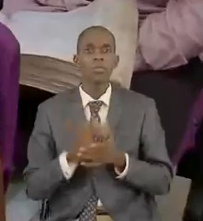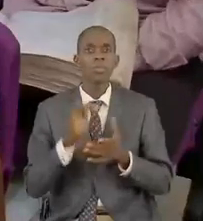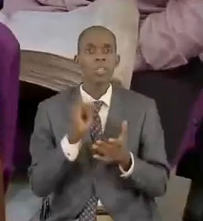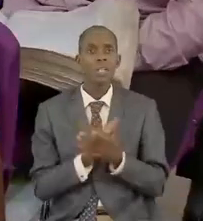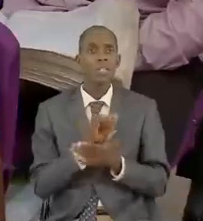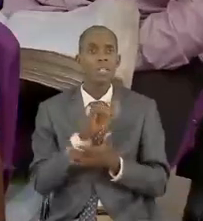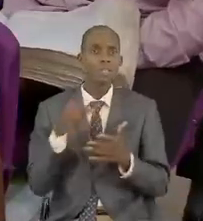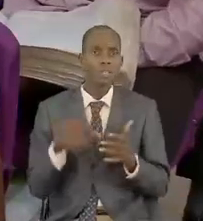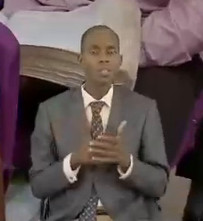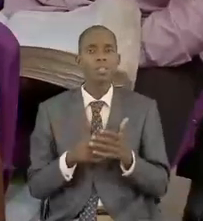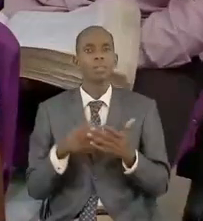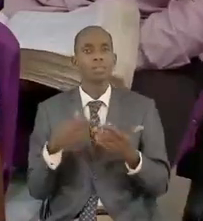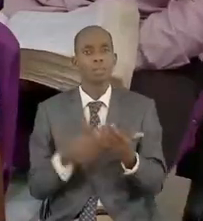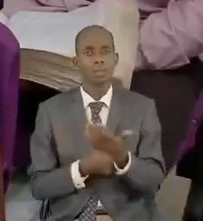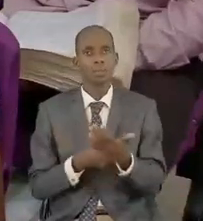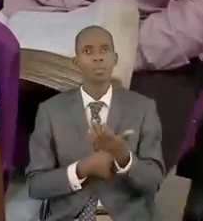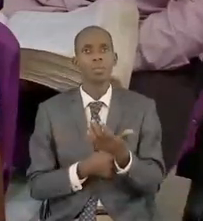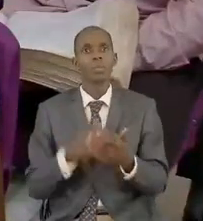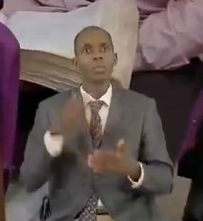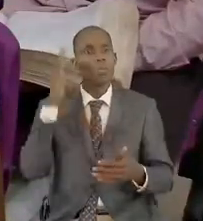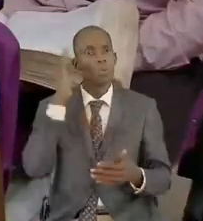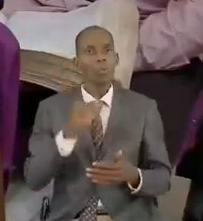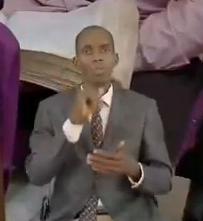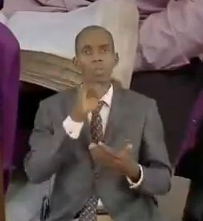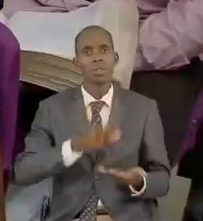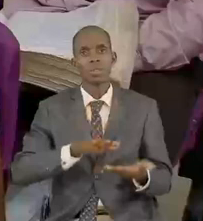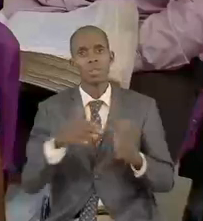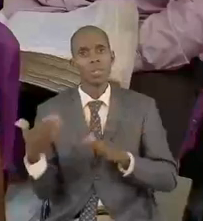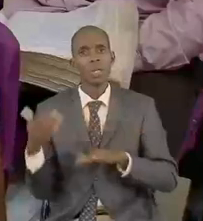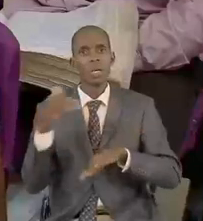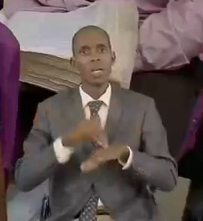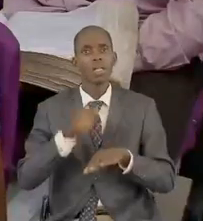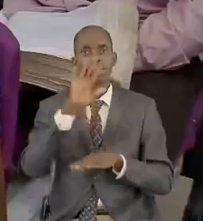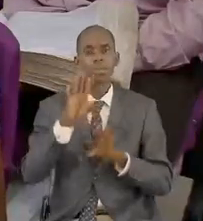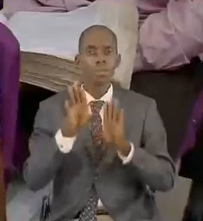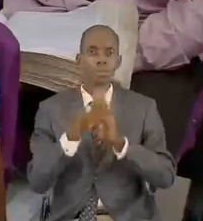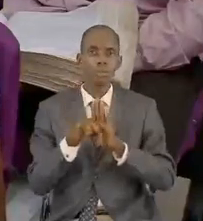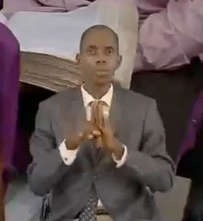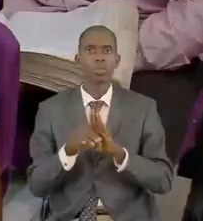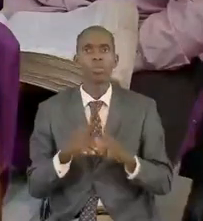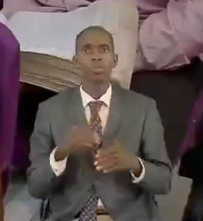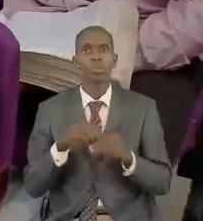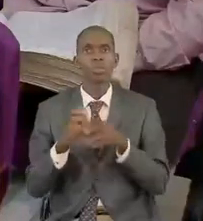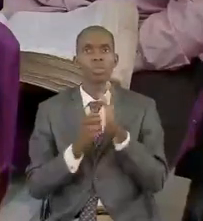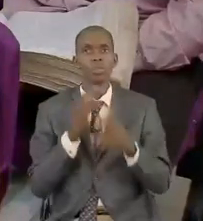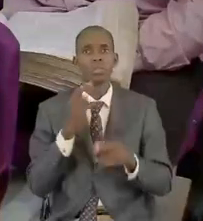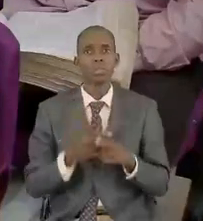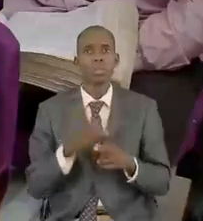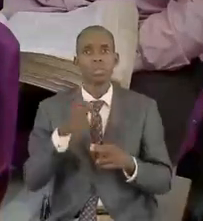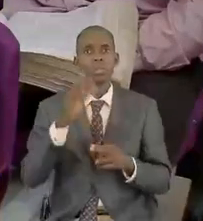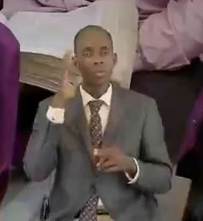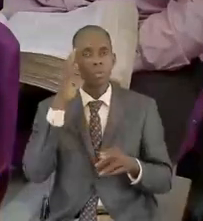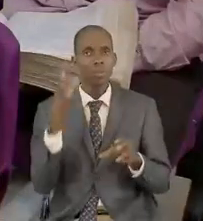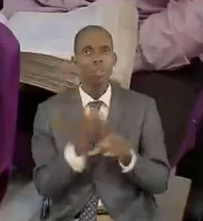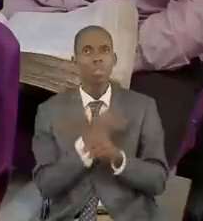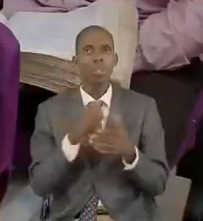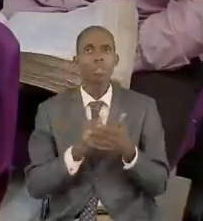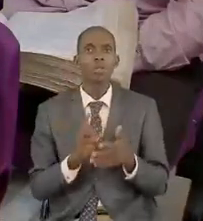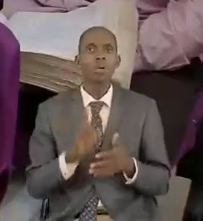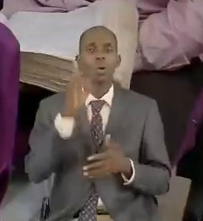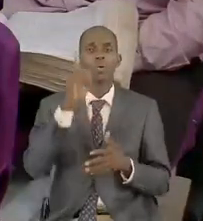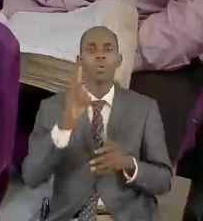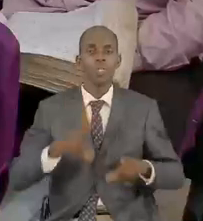cet évangile ne meurt pas au seuil de ta maison que tu le prennes que tu vives